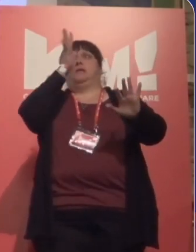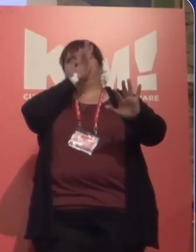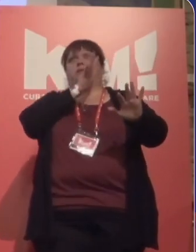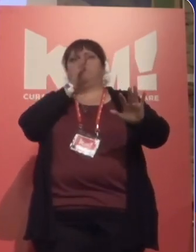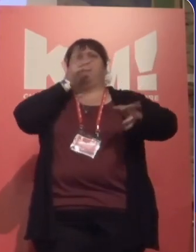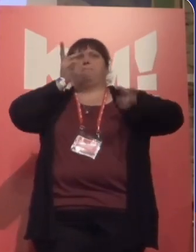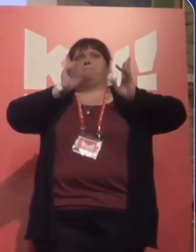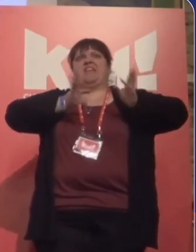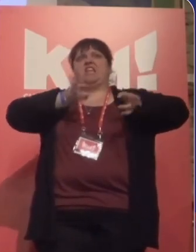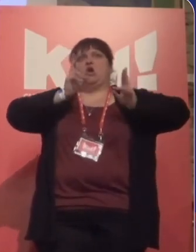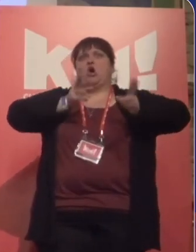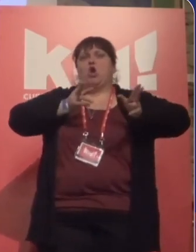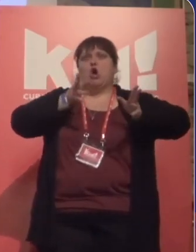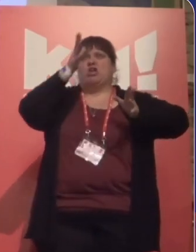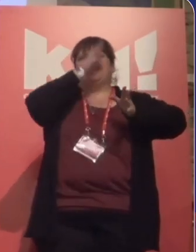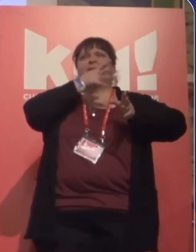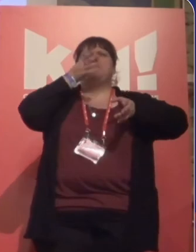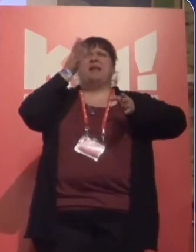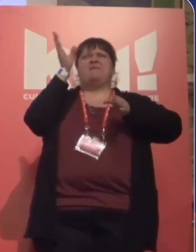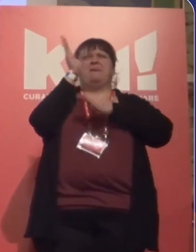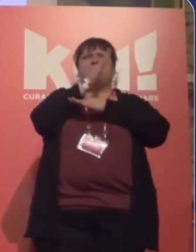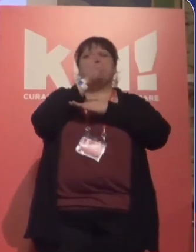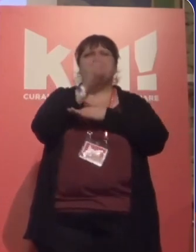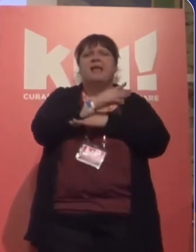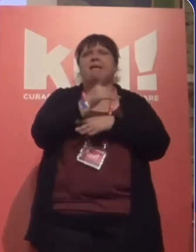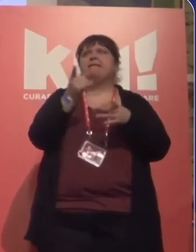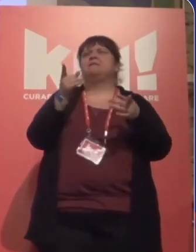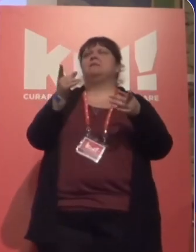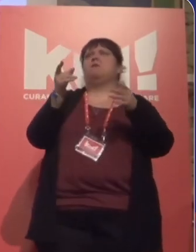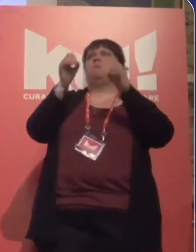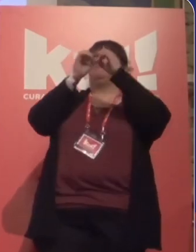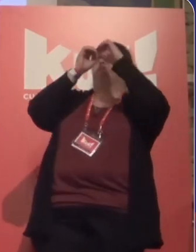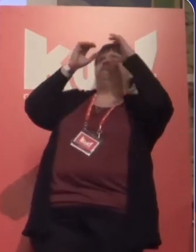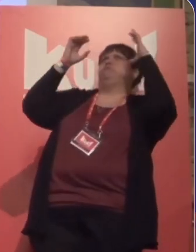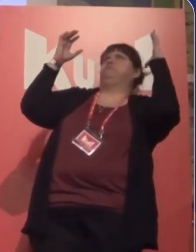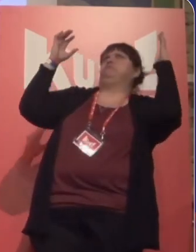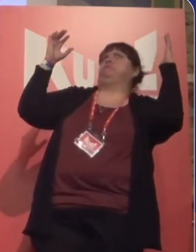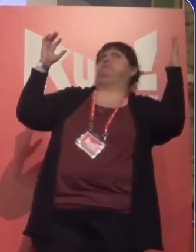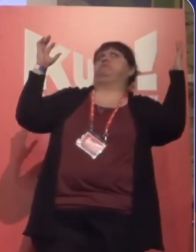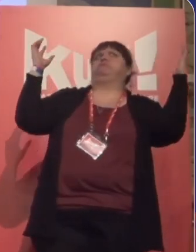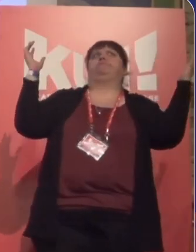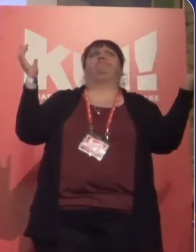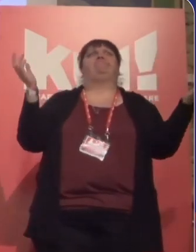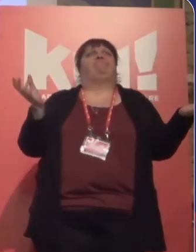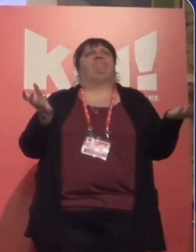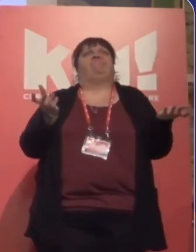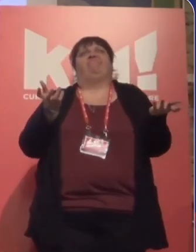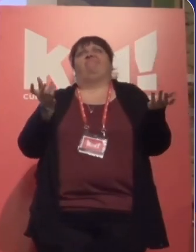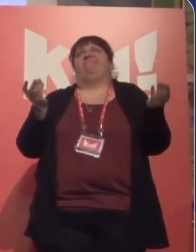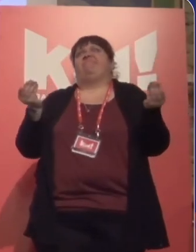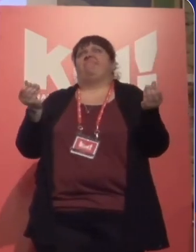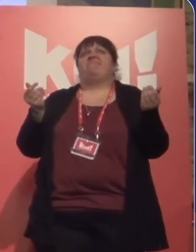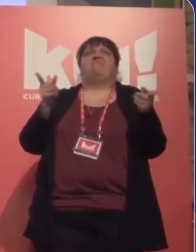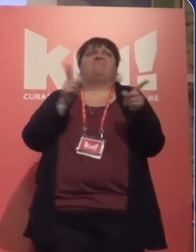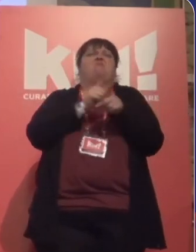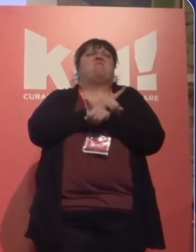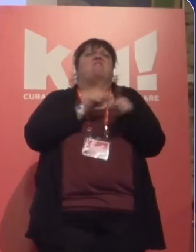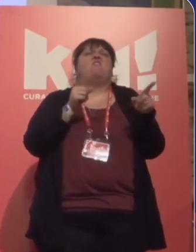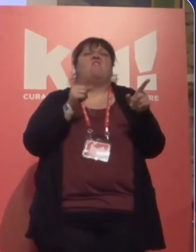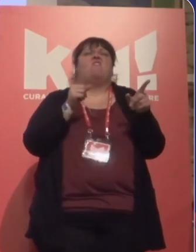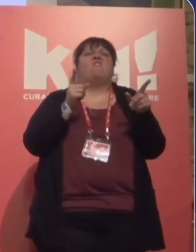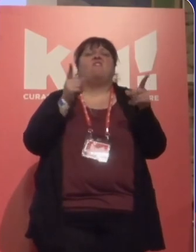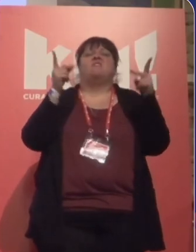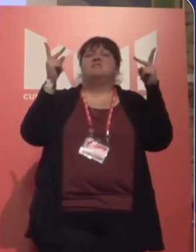dei pazzi ho dei visionari senza strumenti per comprendere come